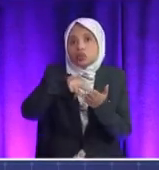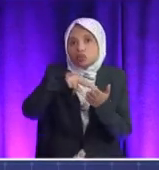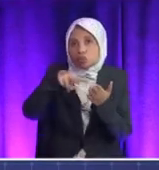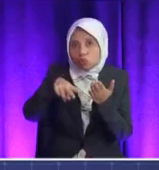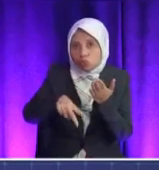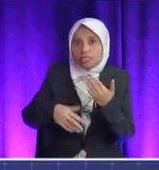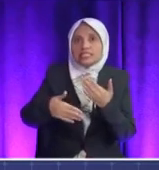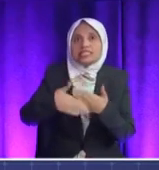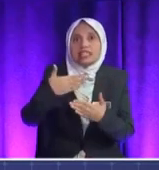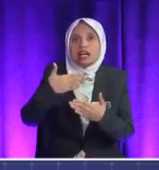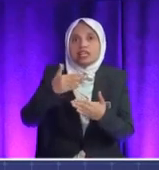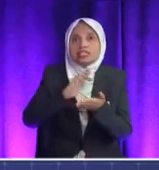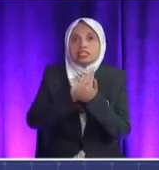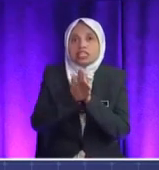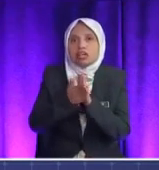terus